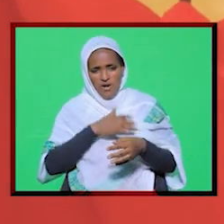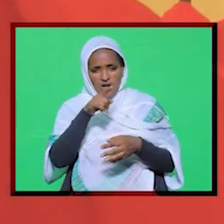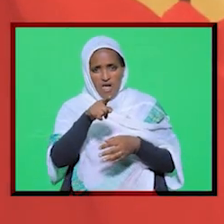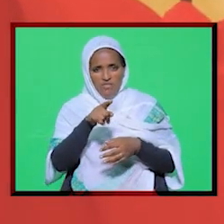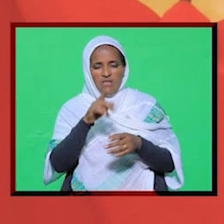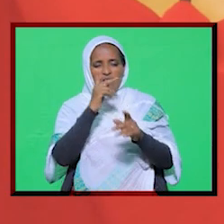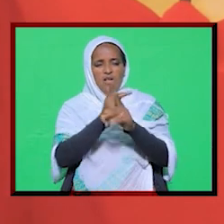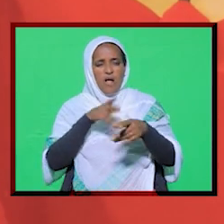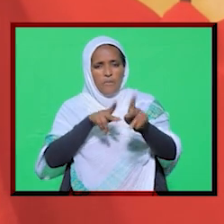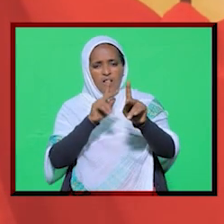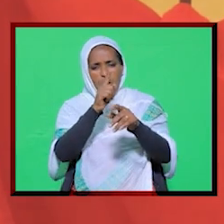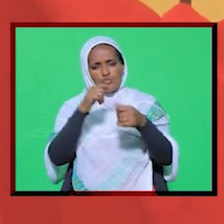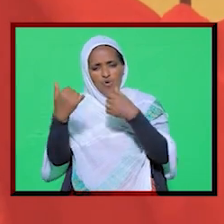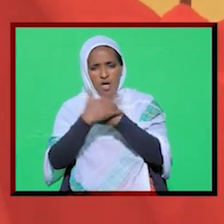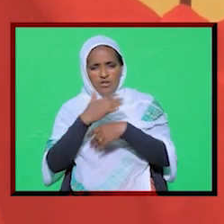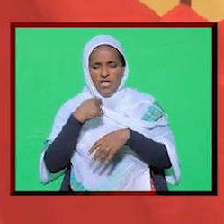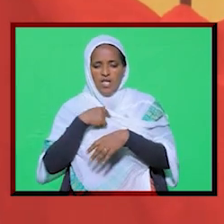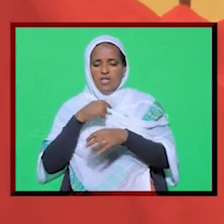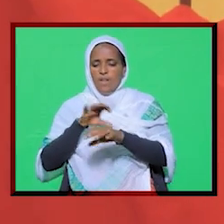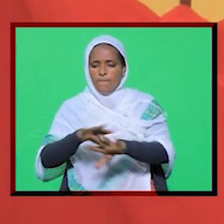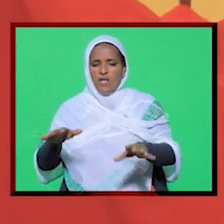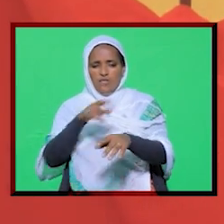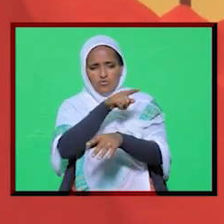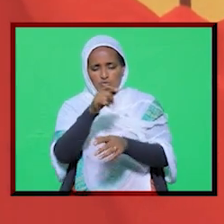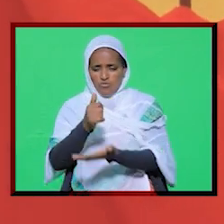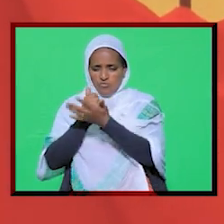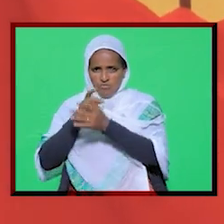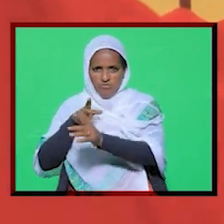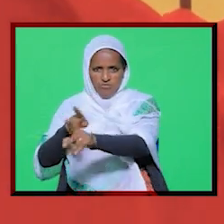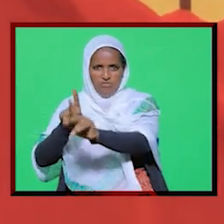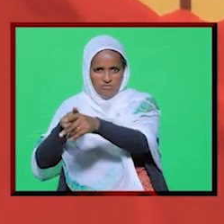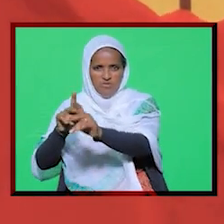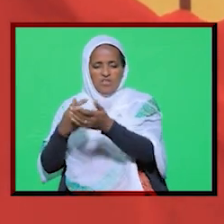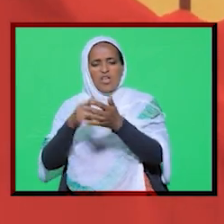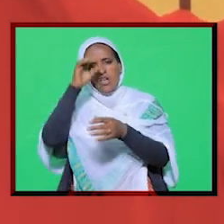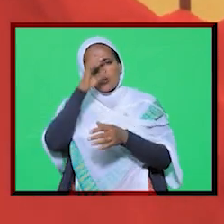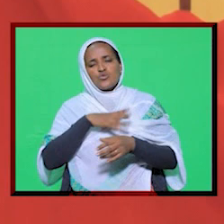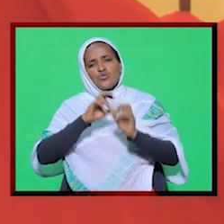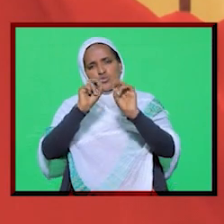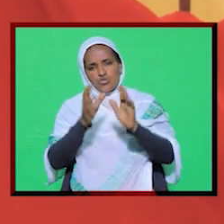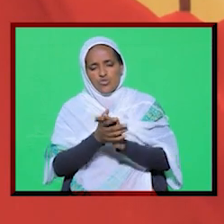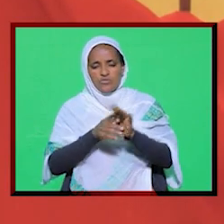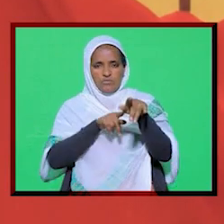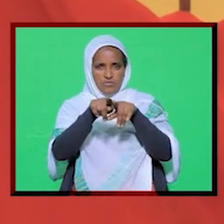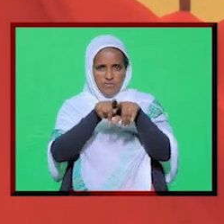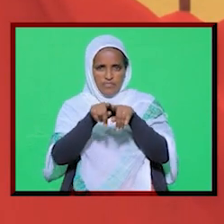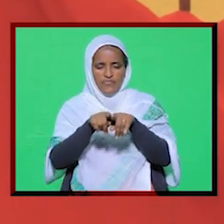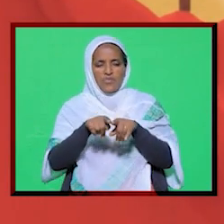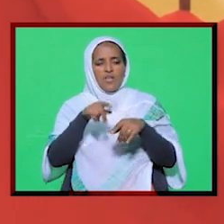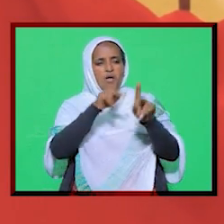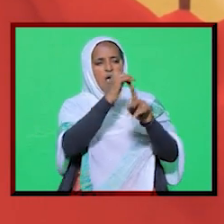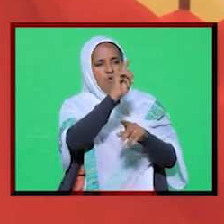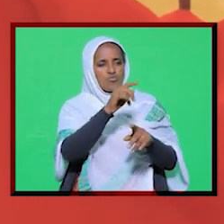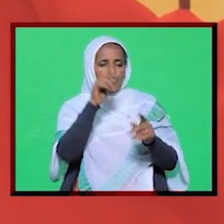ከአንተ ገበሬዎች አንዱን ላክልኝና የእኔን መሬት ይረስልኝ አሉት። እሺ አለ ይህ ሰው። እሺ ብሎ